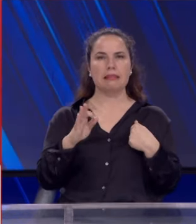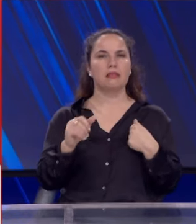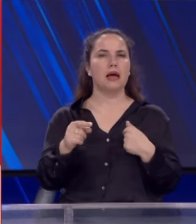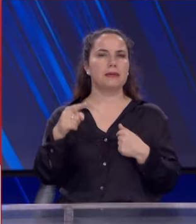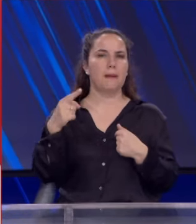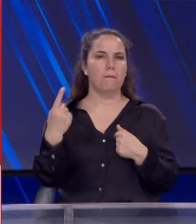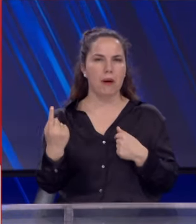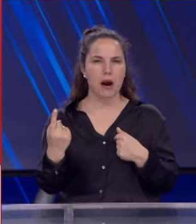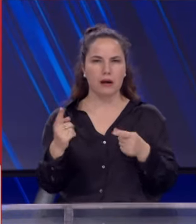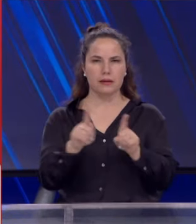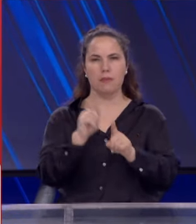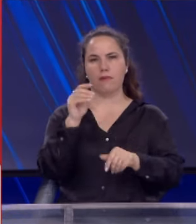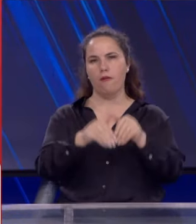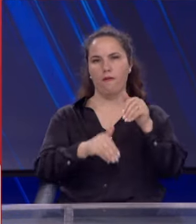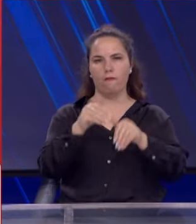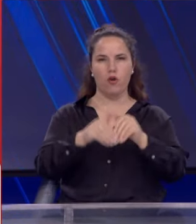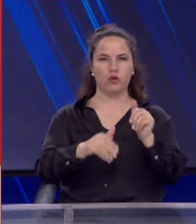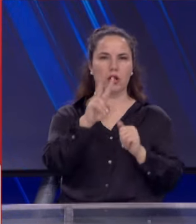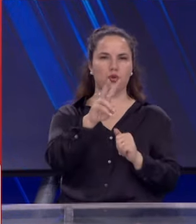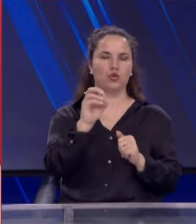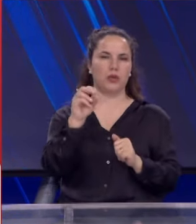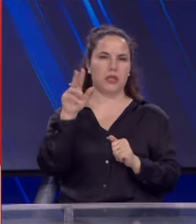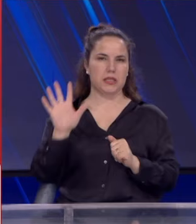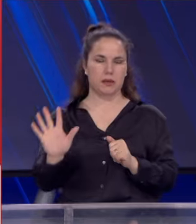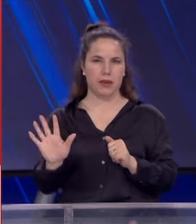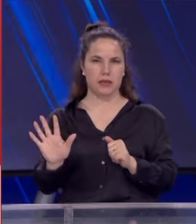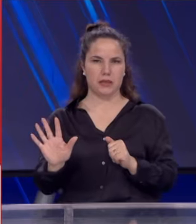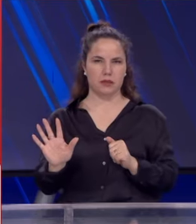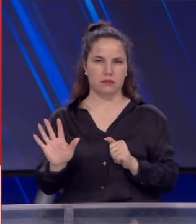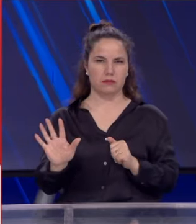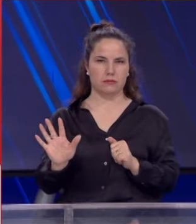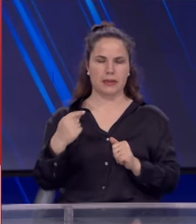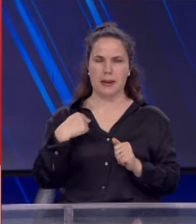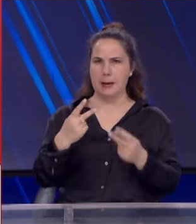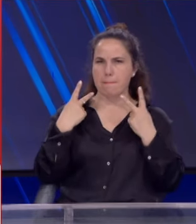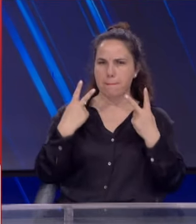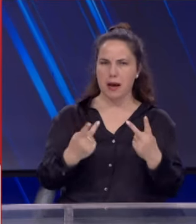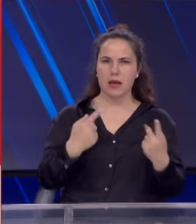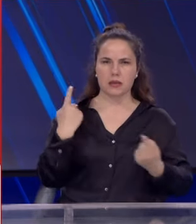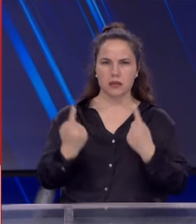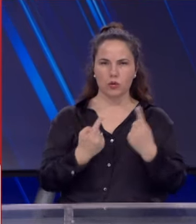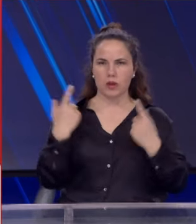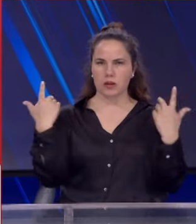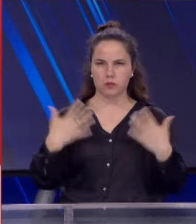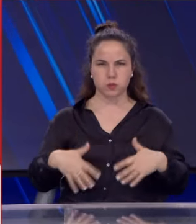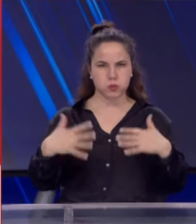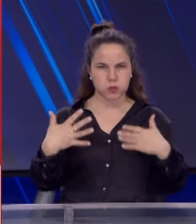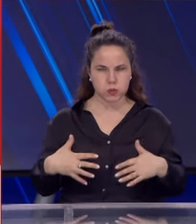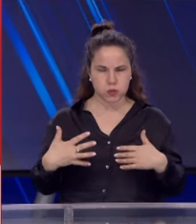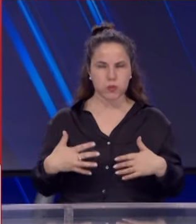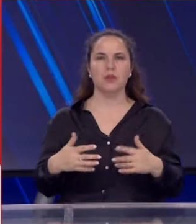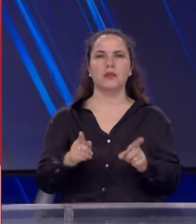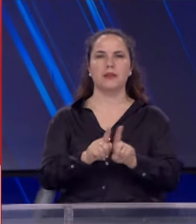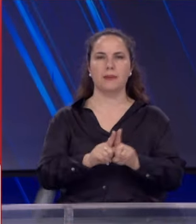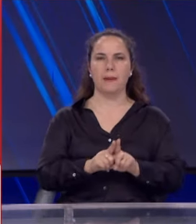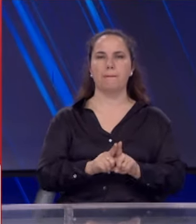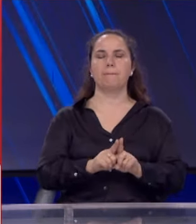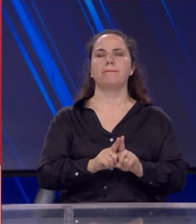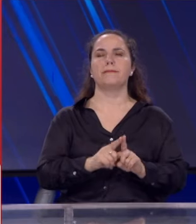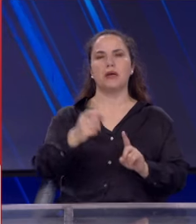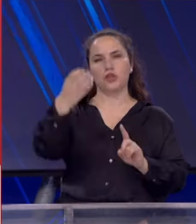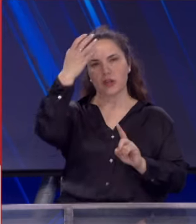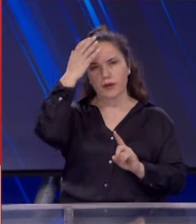tjetë zgjedhjet e ardhshme parlamentare. Tensioni është midis këtyre dy interesave të